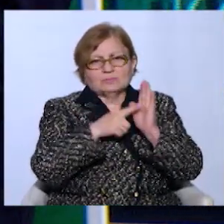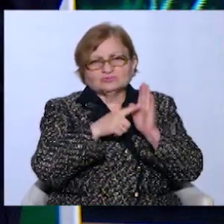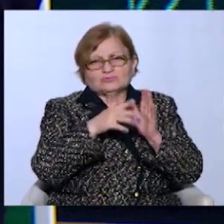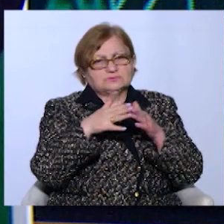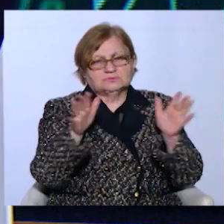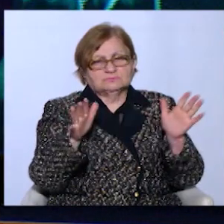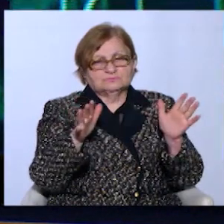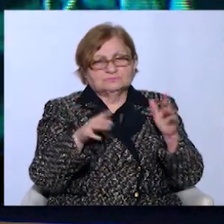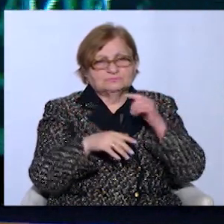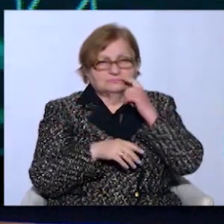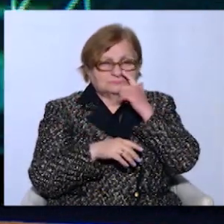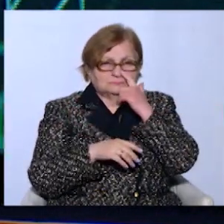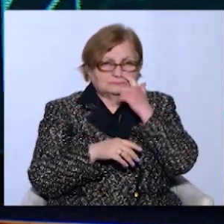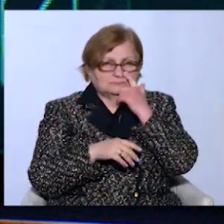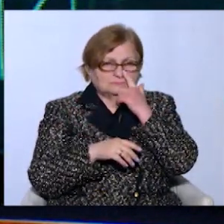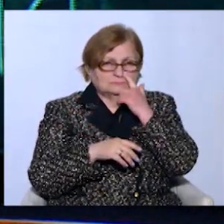2. და რა